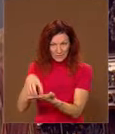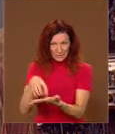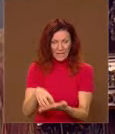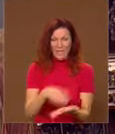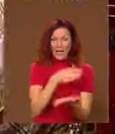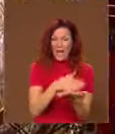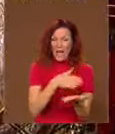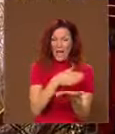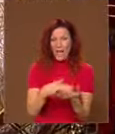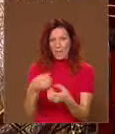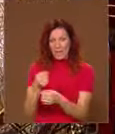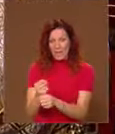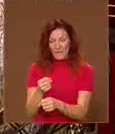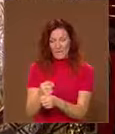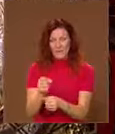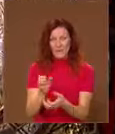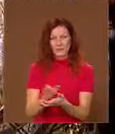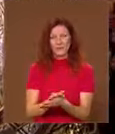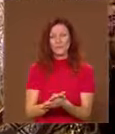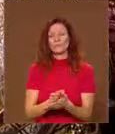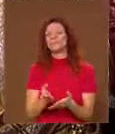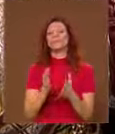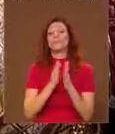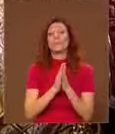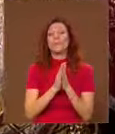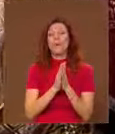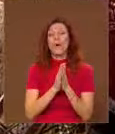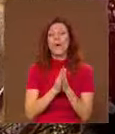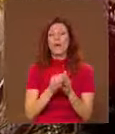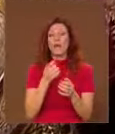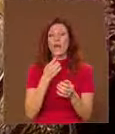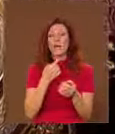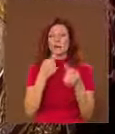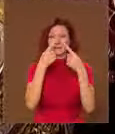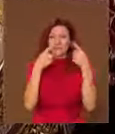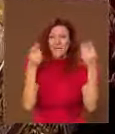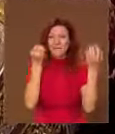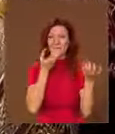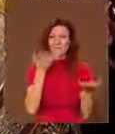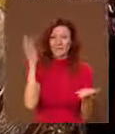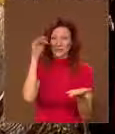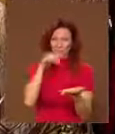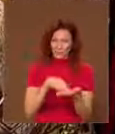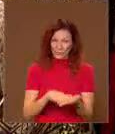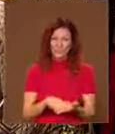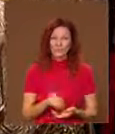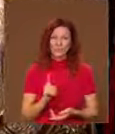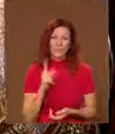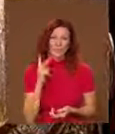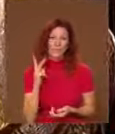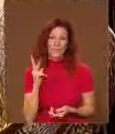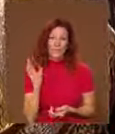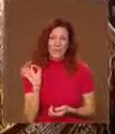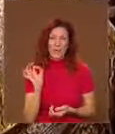предложените дарове, виждаме това свещено действие, което се извършва